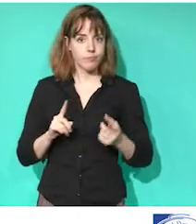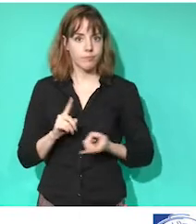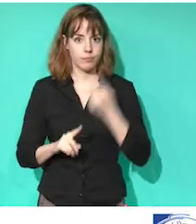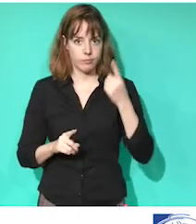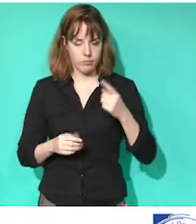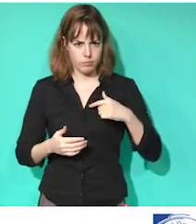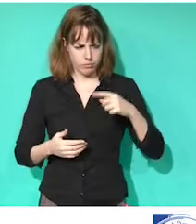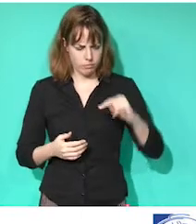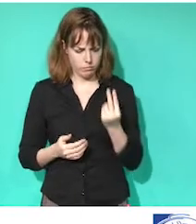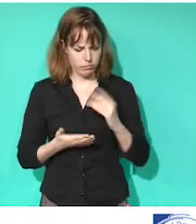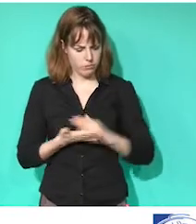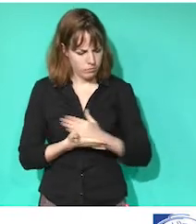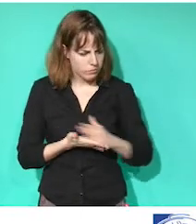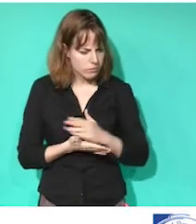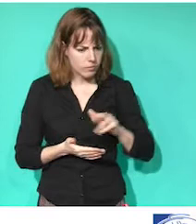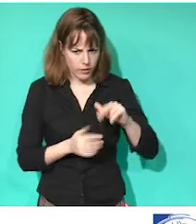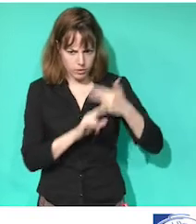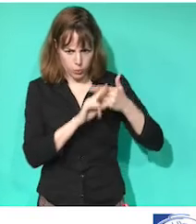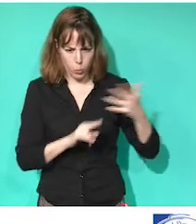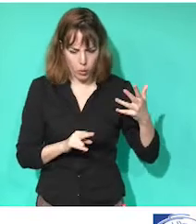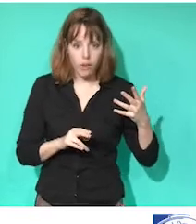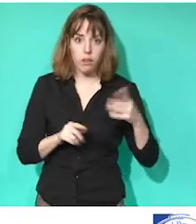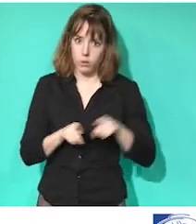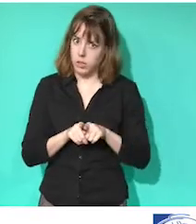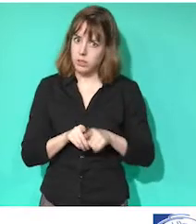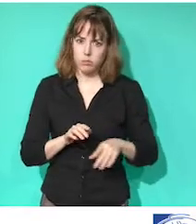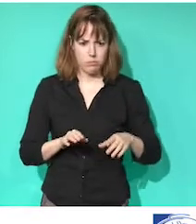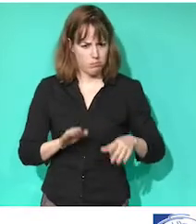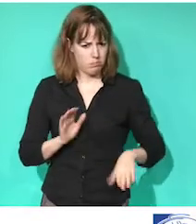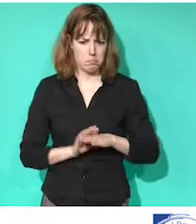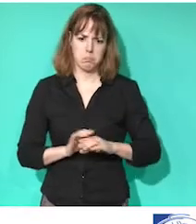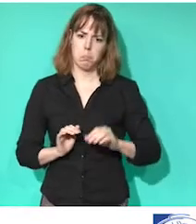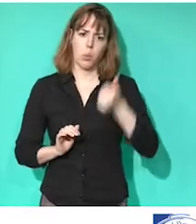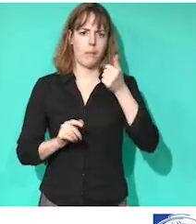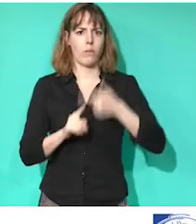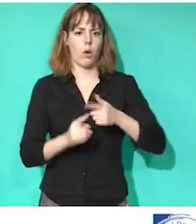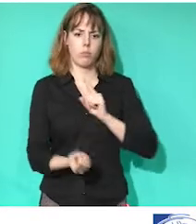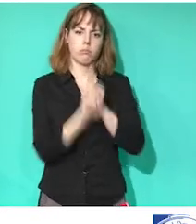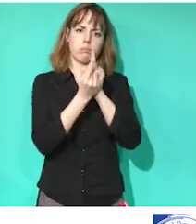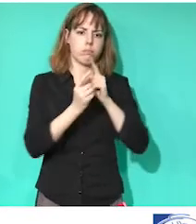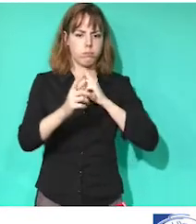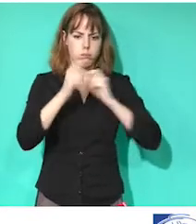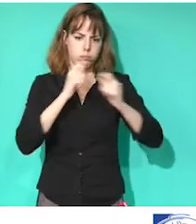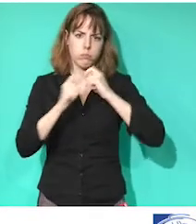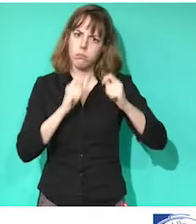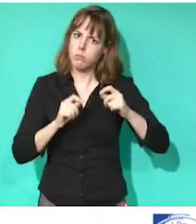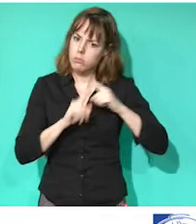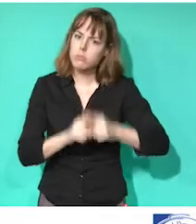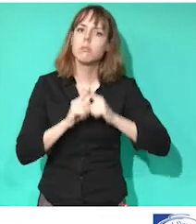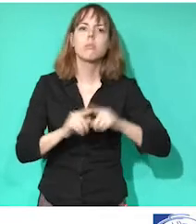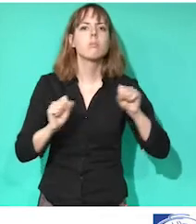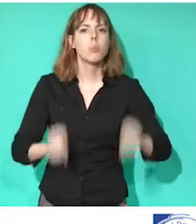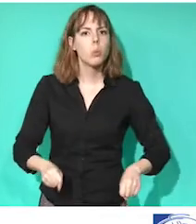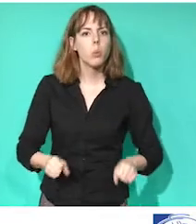préparer l'entretien d'embauche et ne pas hésiter à négocier déjà dès le premier entretien d'embauche. Et aussi revendiquer sa progression